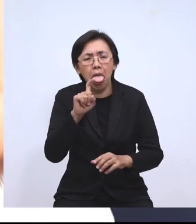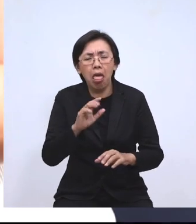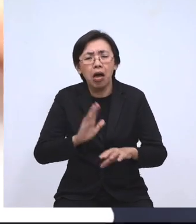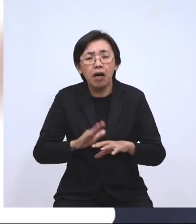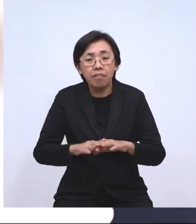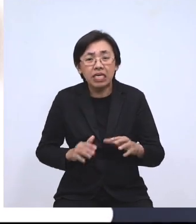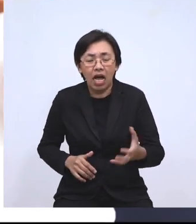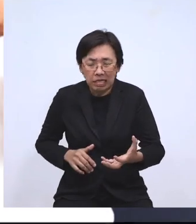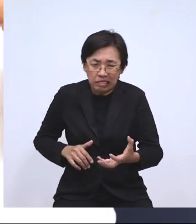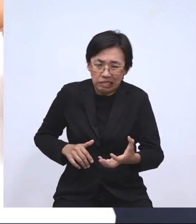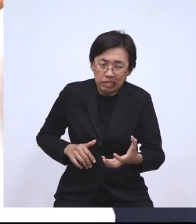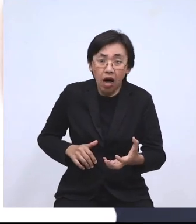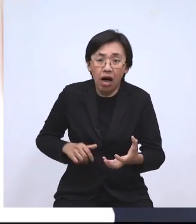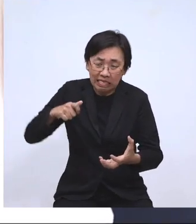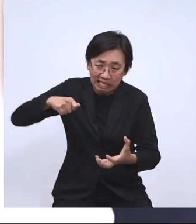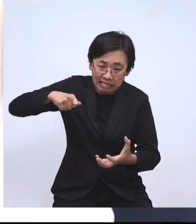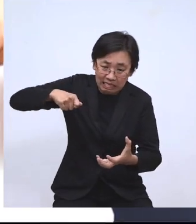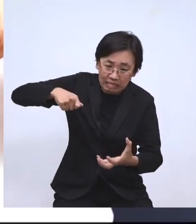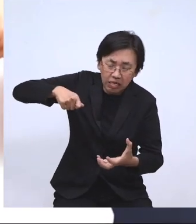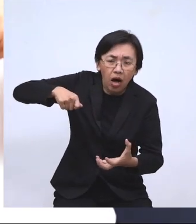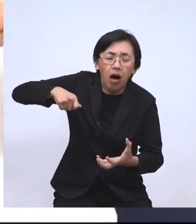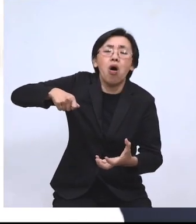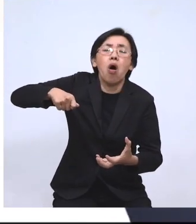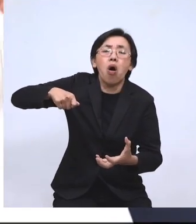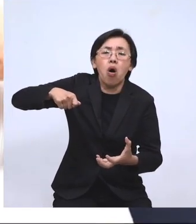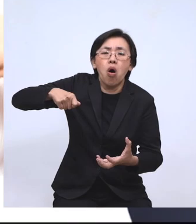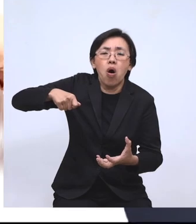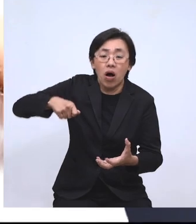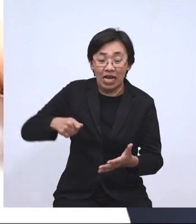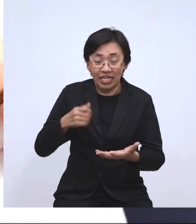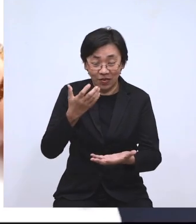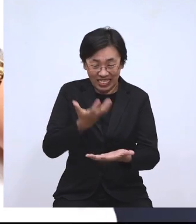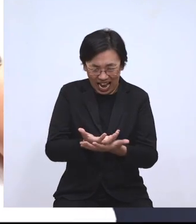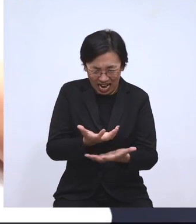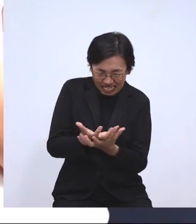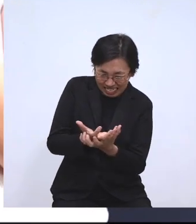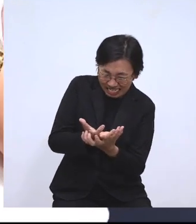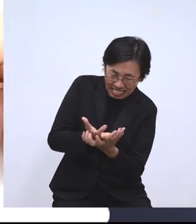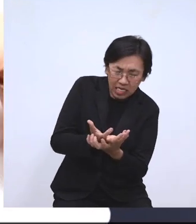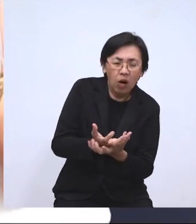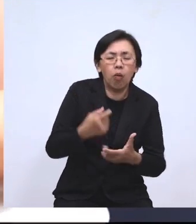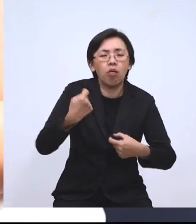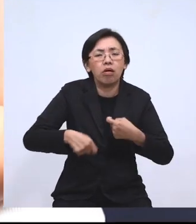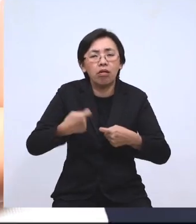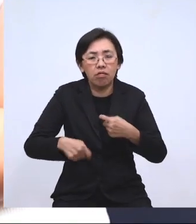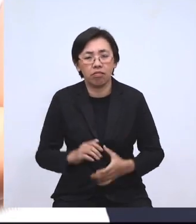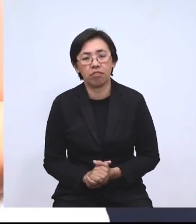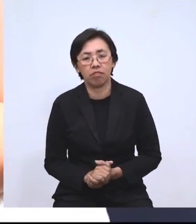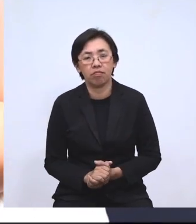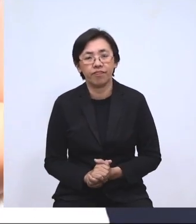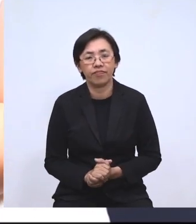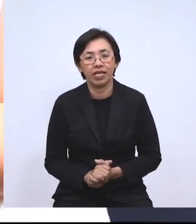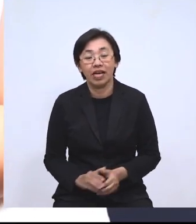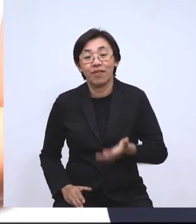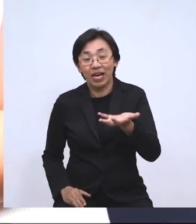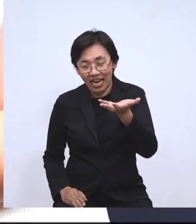งมือข้างนึงเกร็งมือข้างนึงก็จะเกร็งจับช้อนอีกข้างนึงก็จะเกร็งจับจานอย่างเงี้ยค่ะก็เลยจะยาก ของเขาเวลาเขา